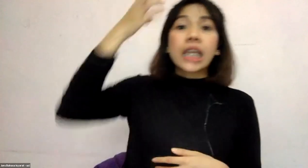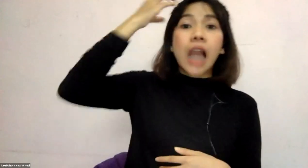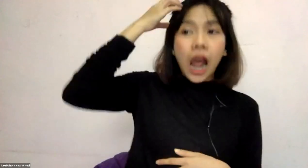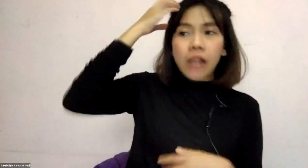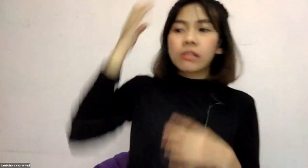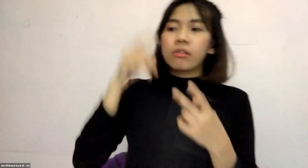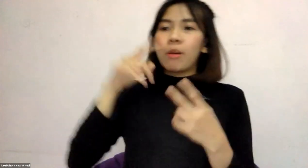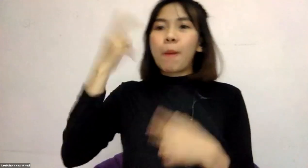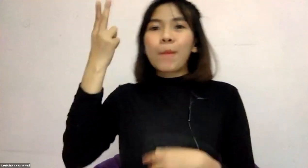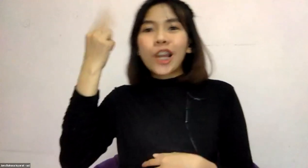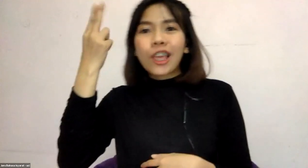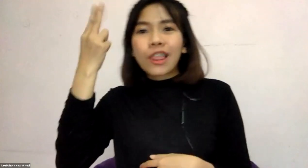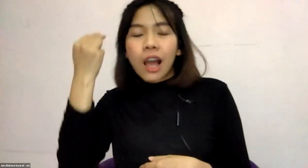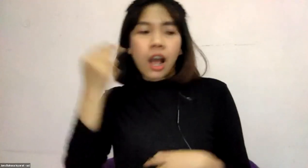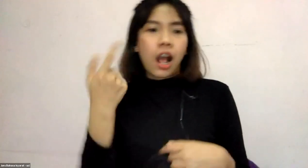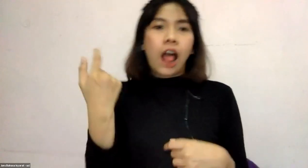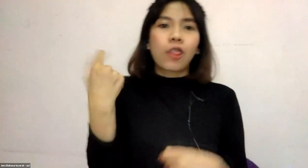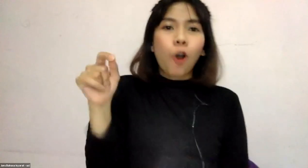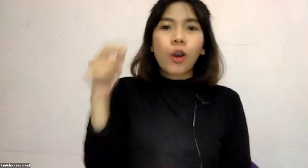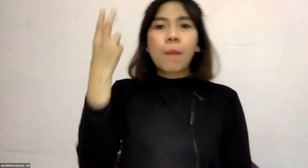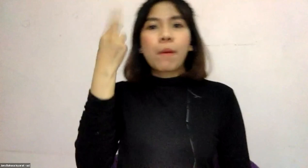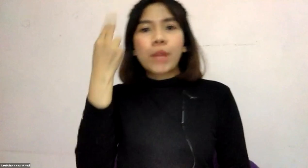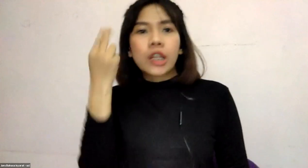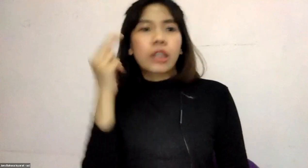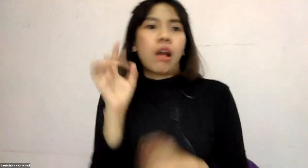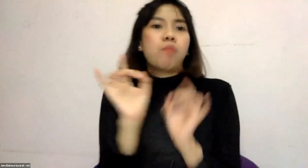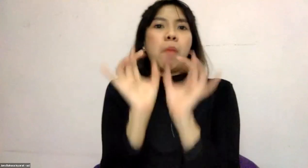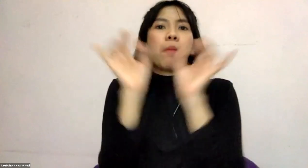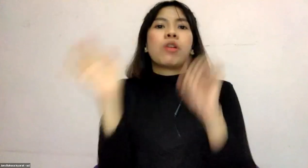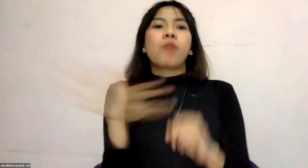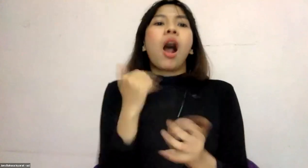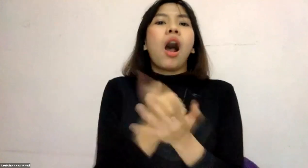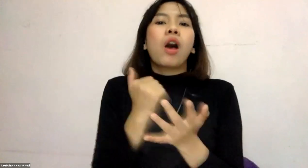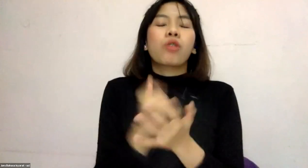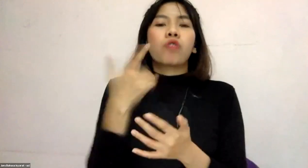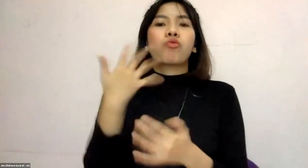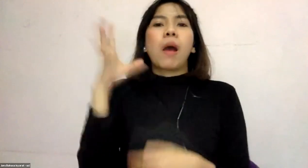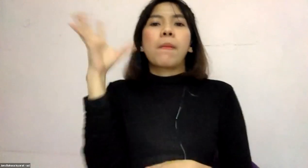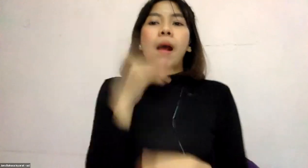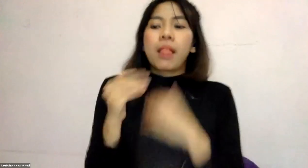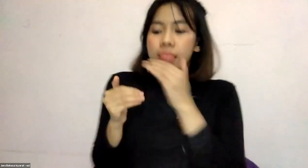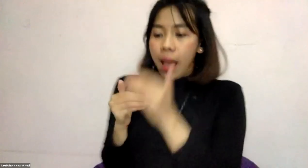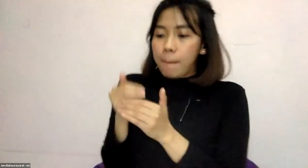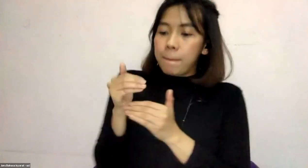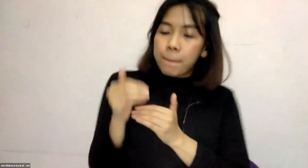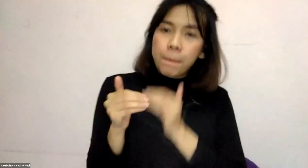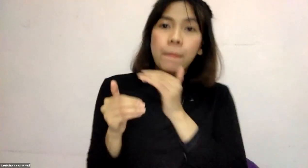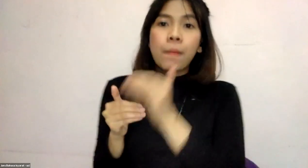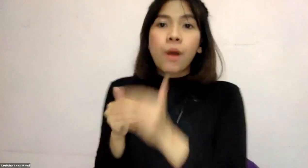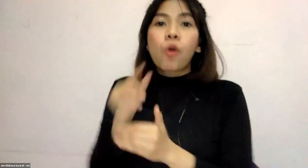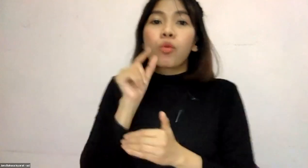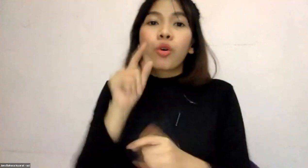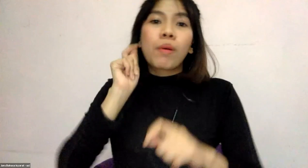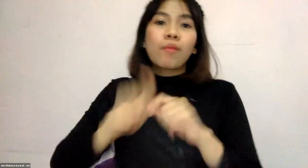sudah Tahap demi tahap paham dia harus melakukan apa sebelum di 2020 4 itu